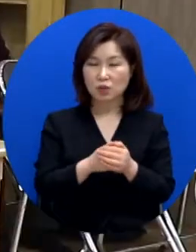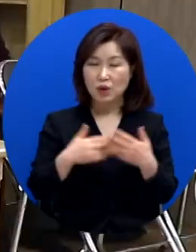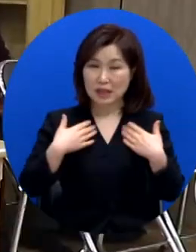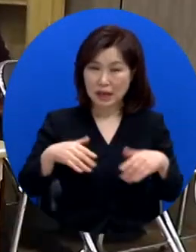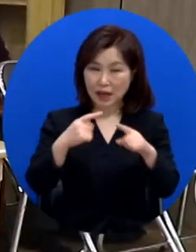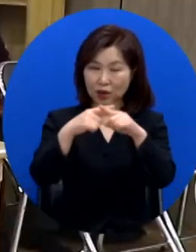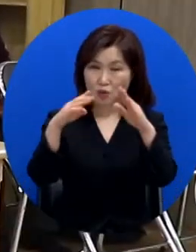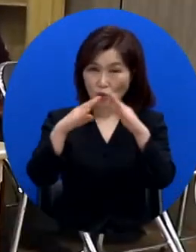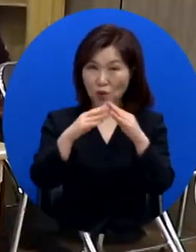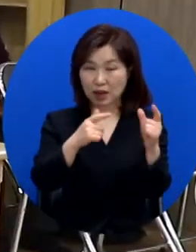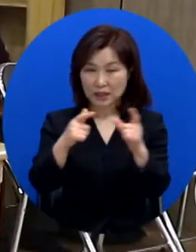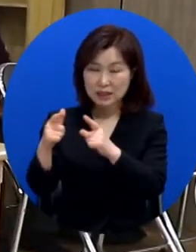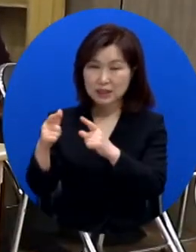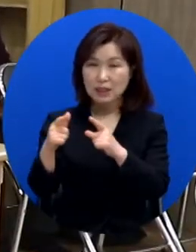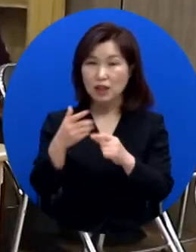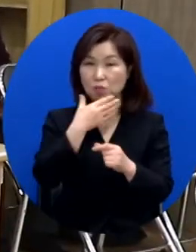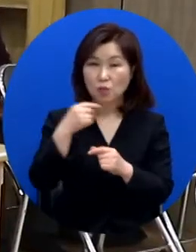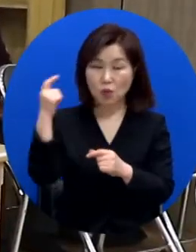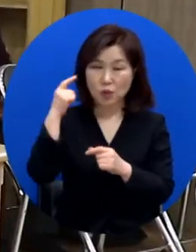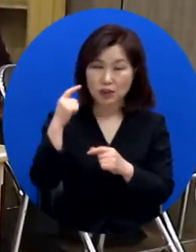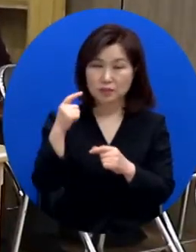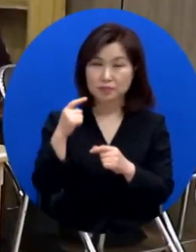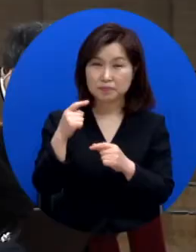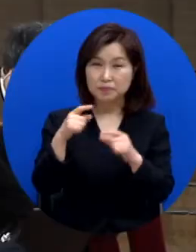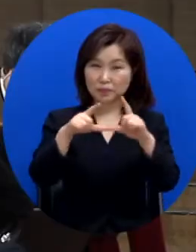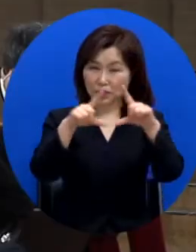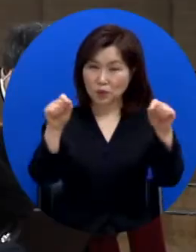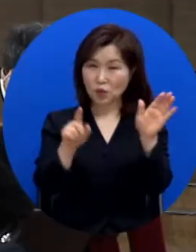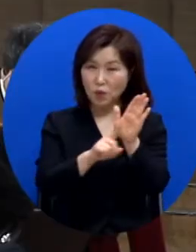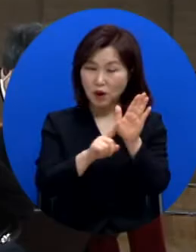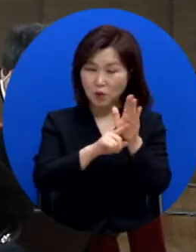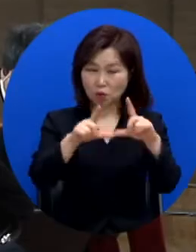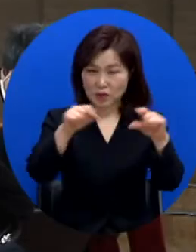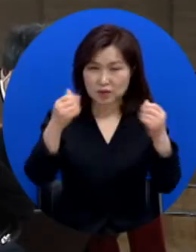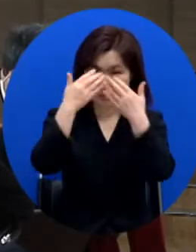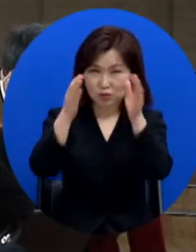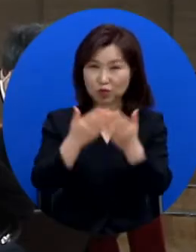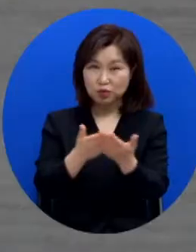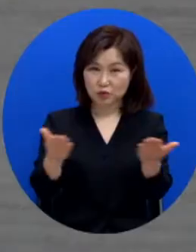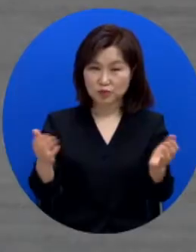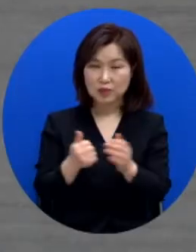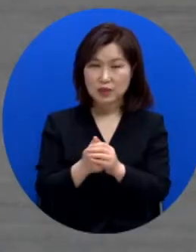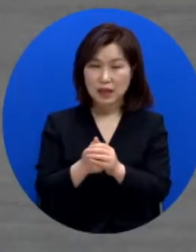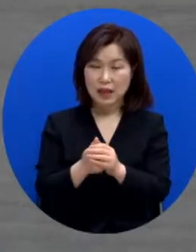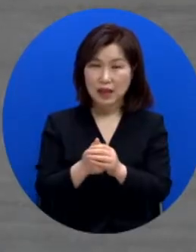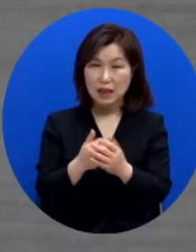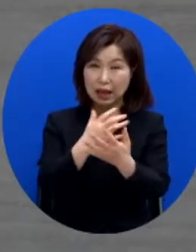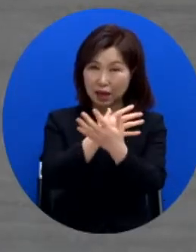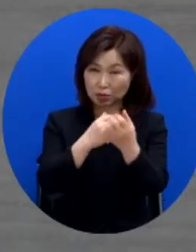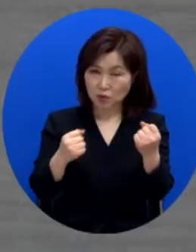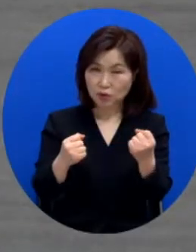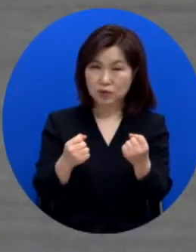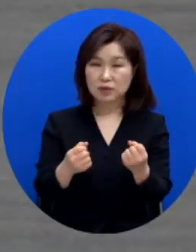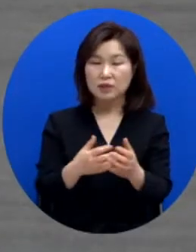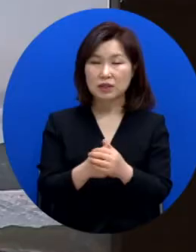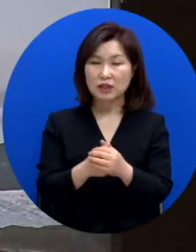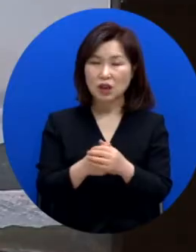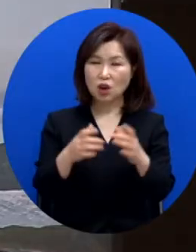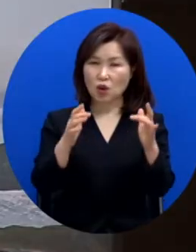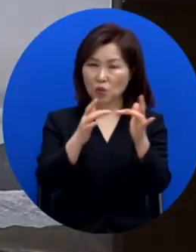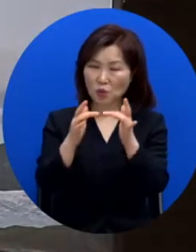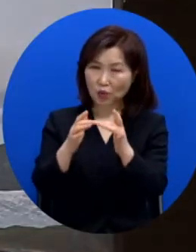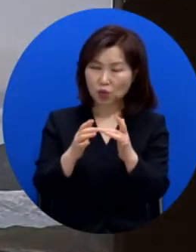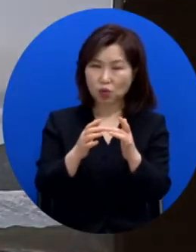광고 시트지 등 복음 광고 키트 를 무상으로 제공할 예정입니다 이번 협약은 코로나 로 전도가 어려워진